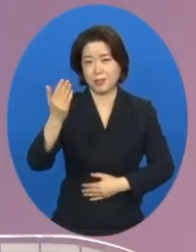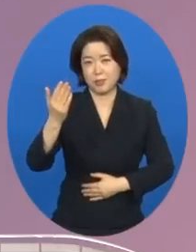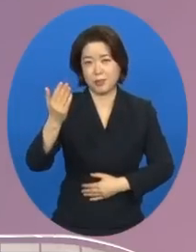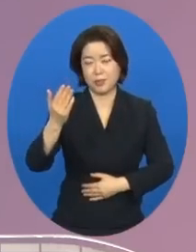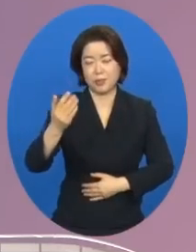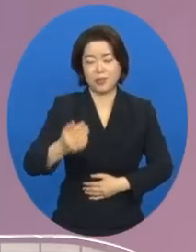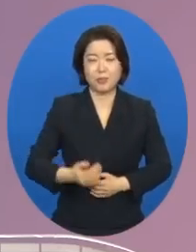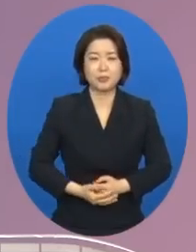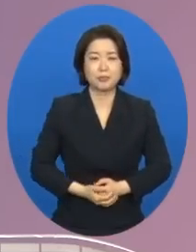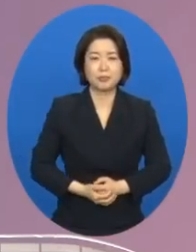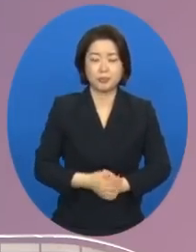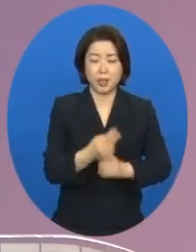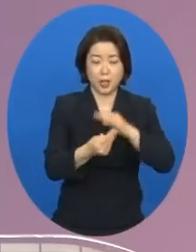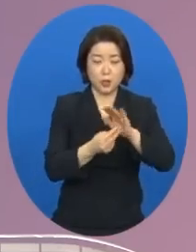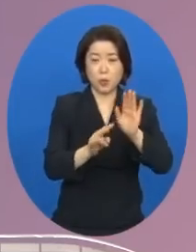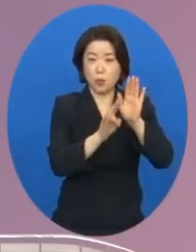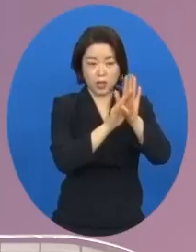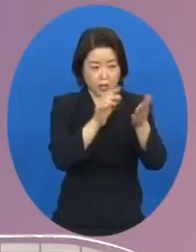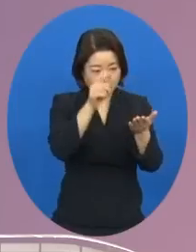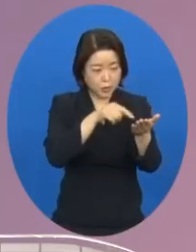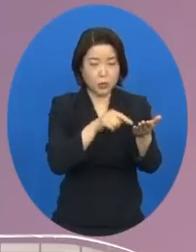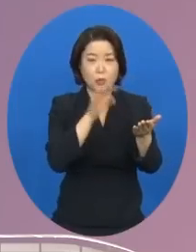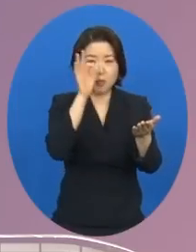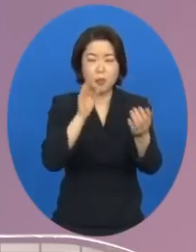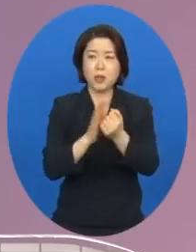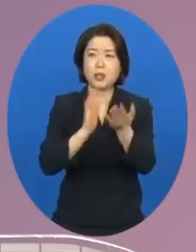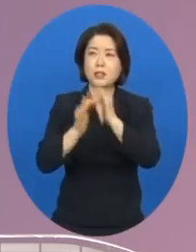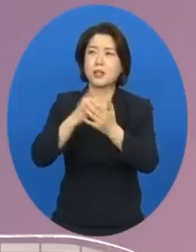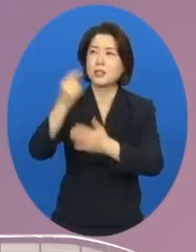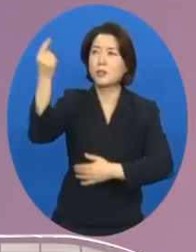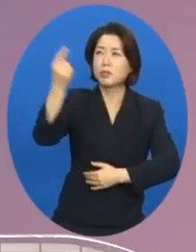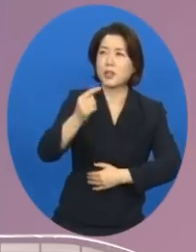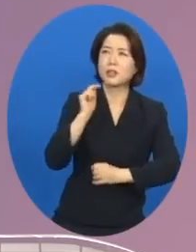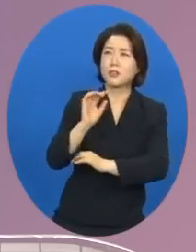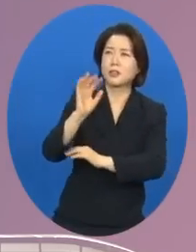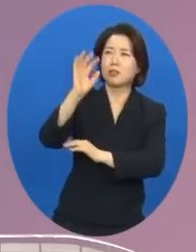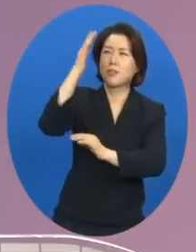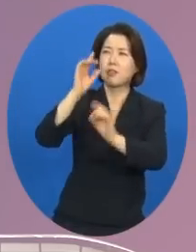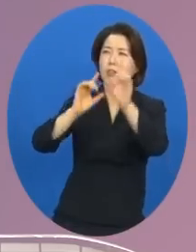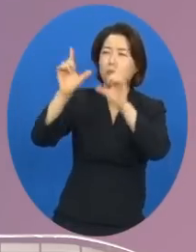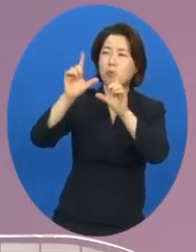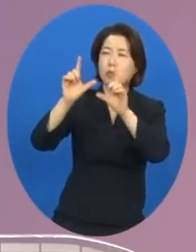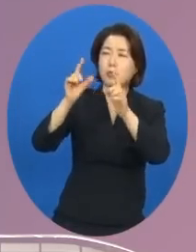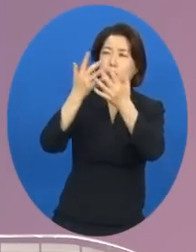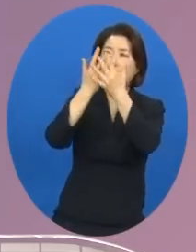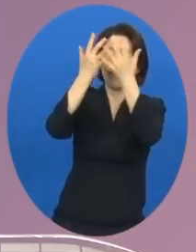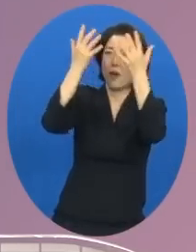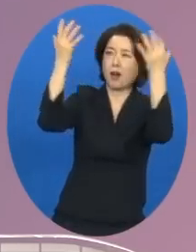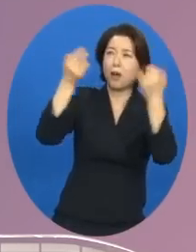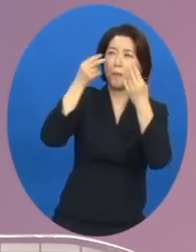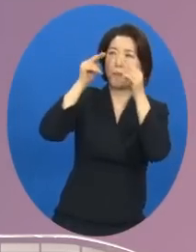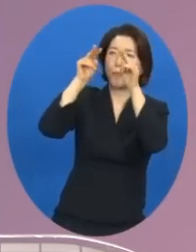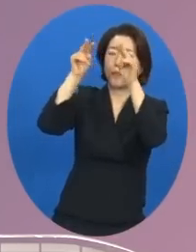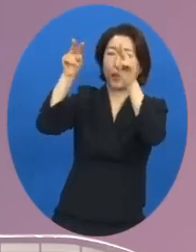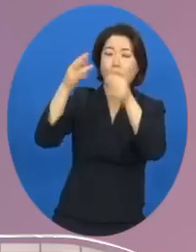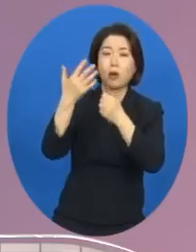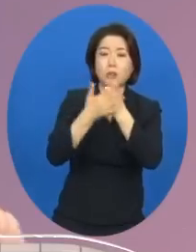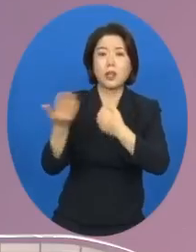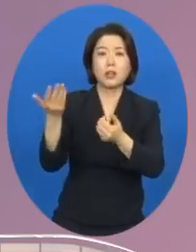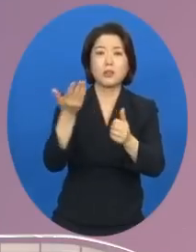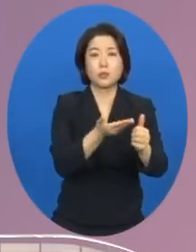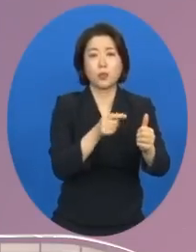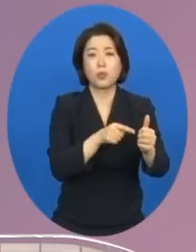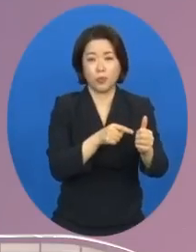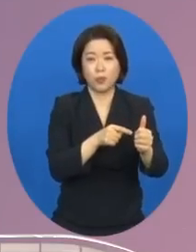됐습니다. 요한계시록에 예수님의 재림의 그 영광의 장면을 그가 환상 중에 볼 수 있는 은혜도